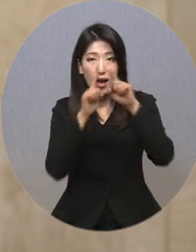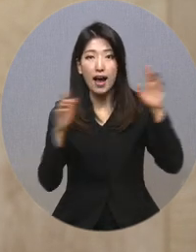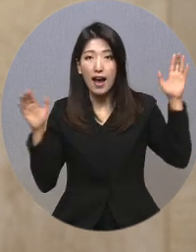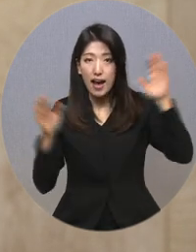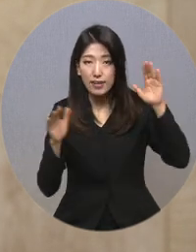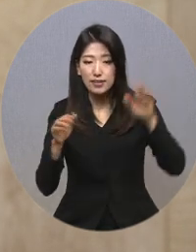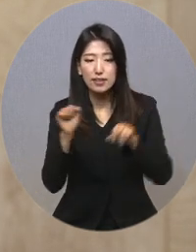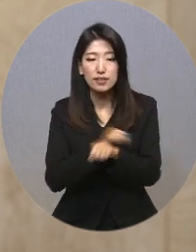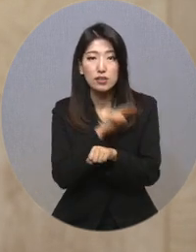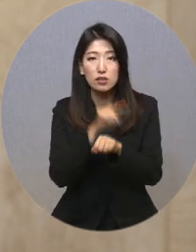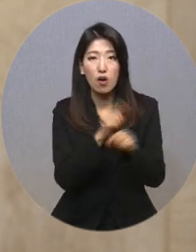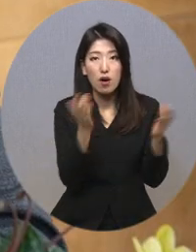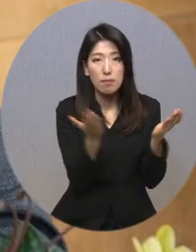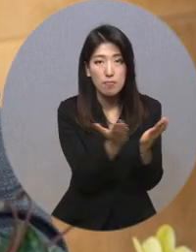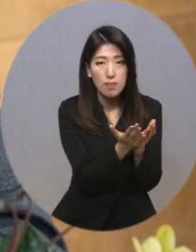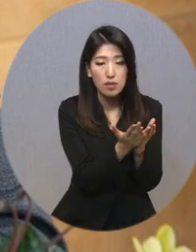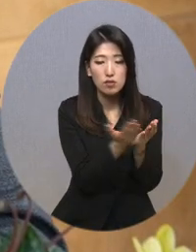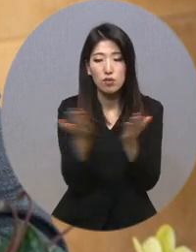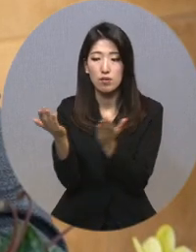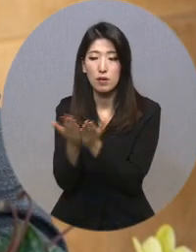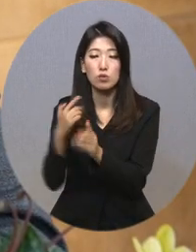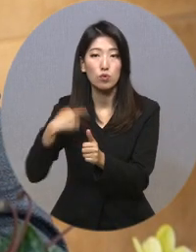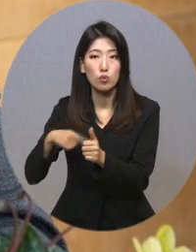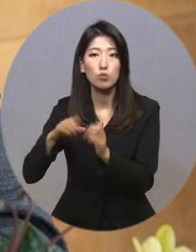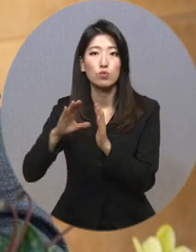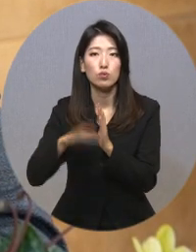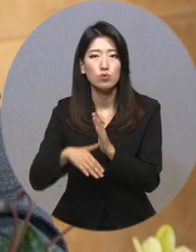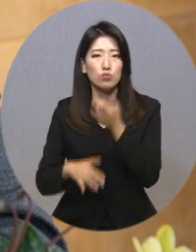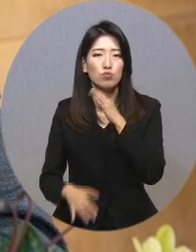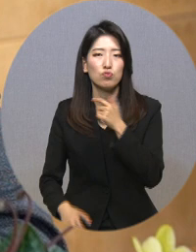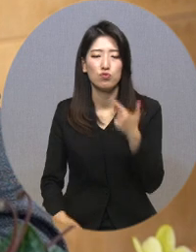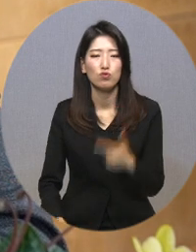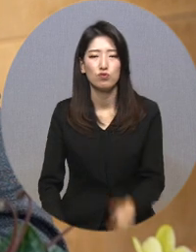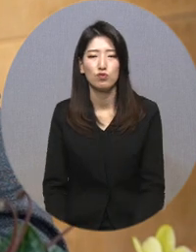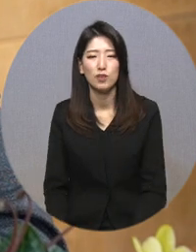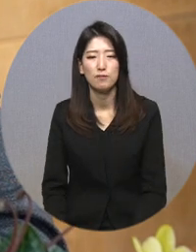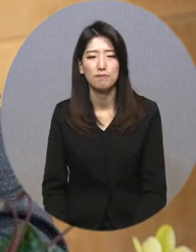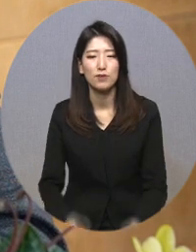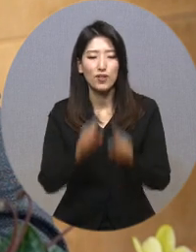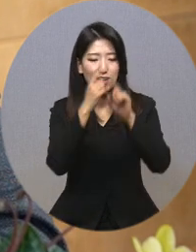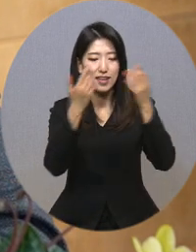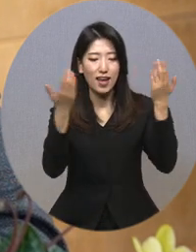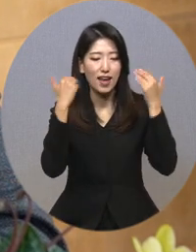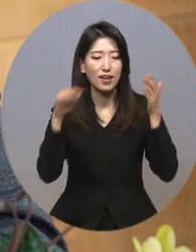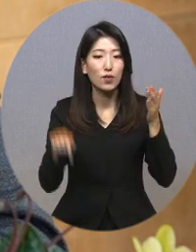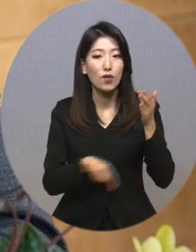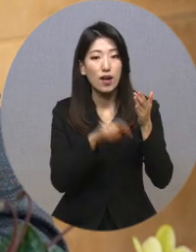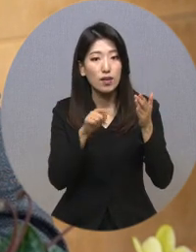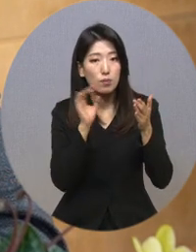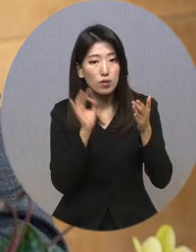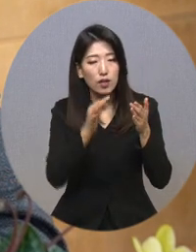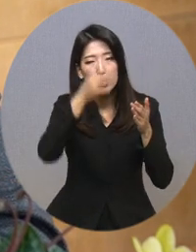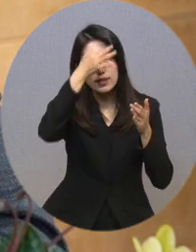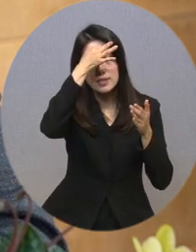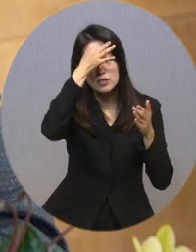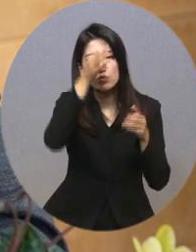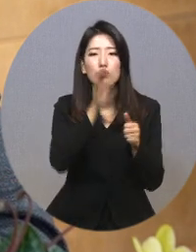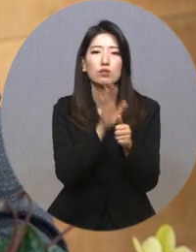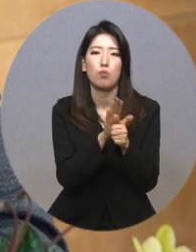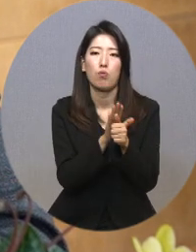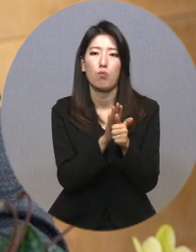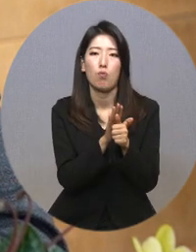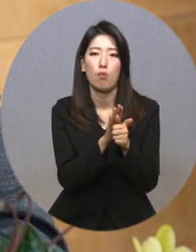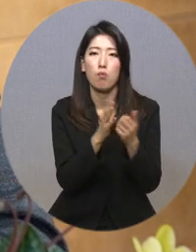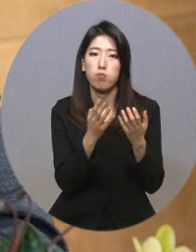게 맞겠다는 생각을 하고 있습니다. 그리고 또 이 군장대학교의 과들에는 특히 그 기술 지원, 많은 기술